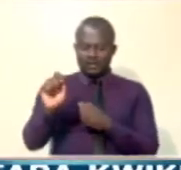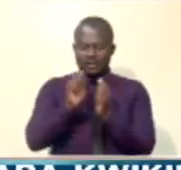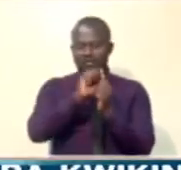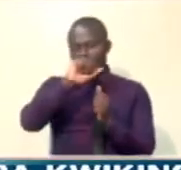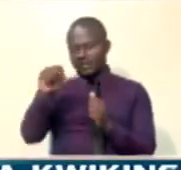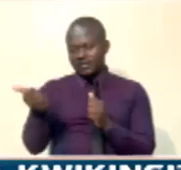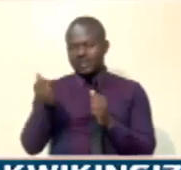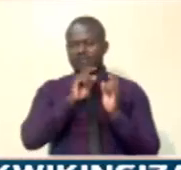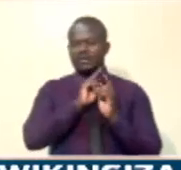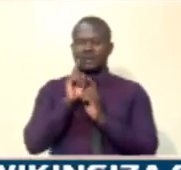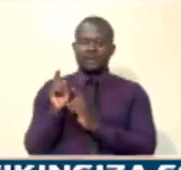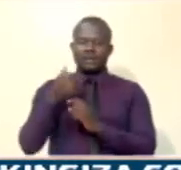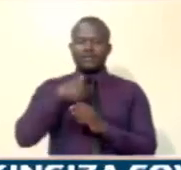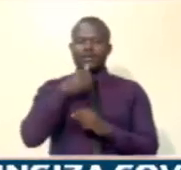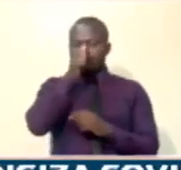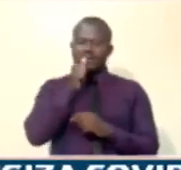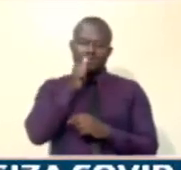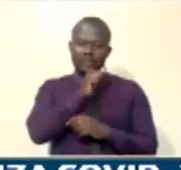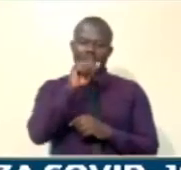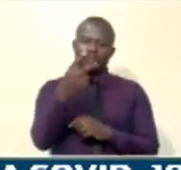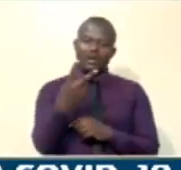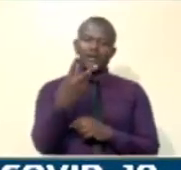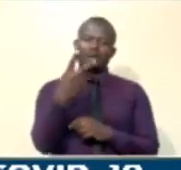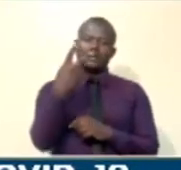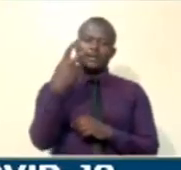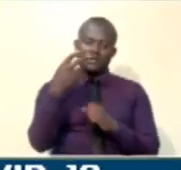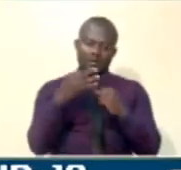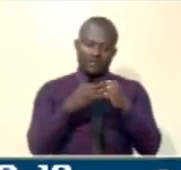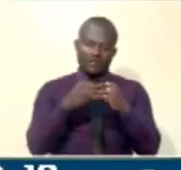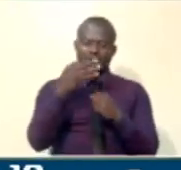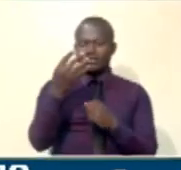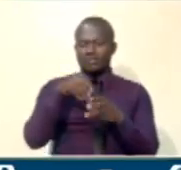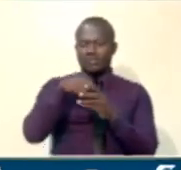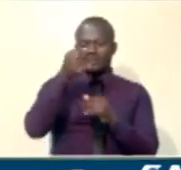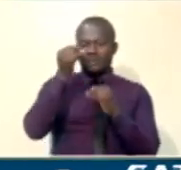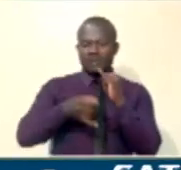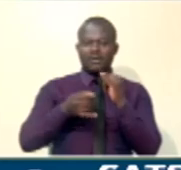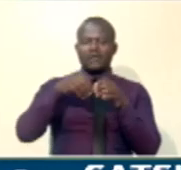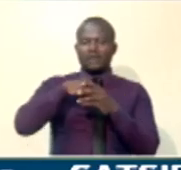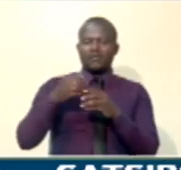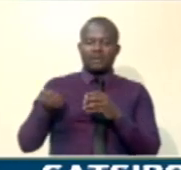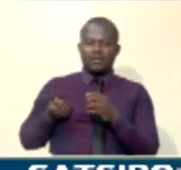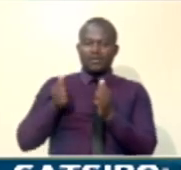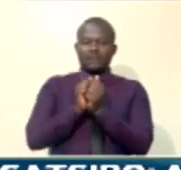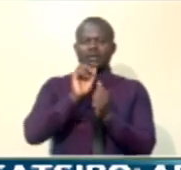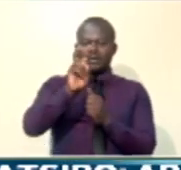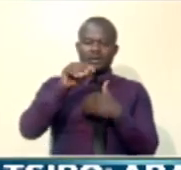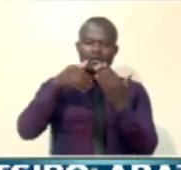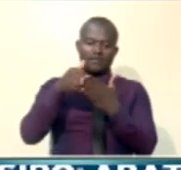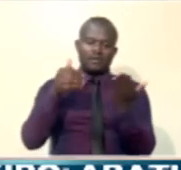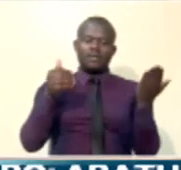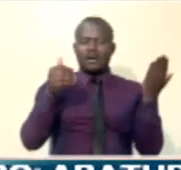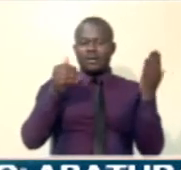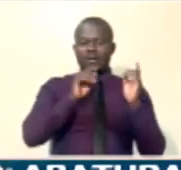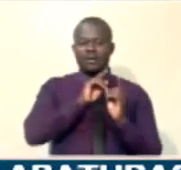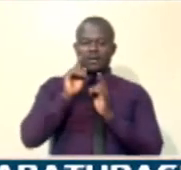n'abandi basirikare bafite ipeti rya Private 284. Muri aba basoje harimo abakobwa 12. Aba basirikare